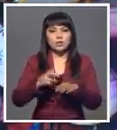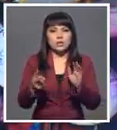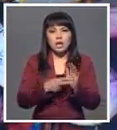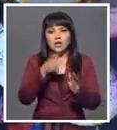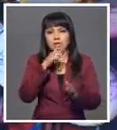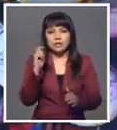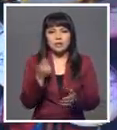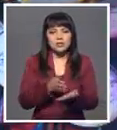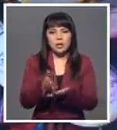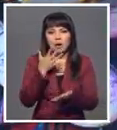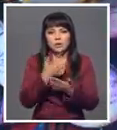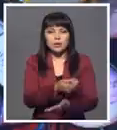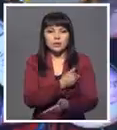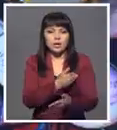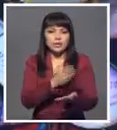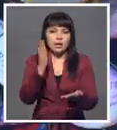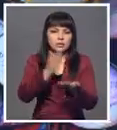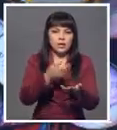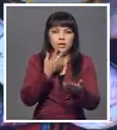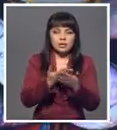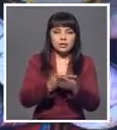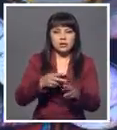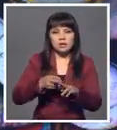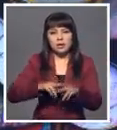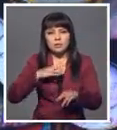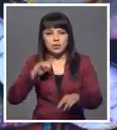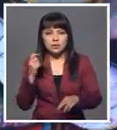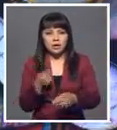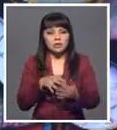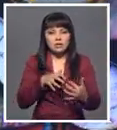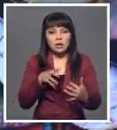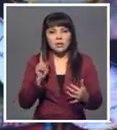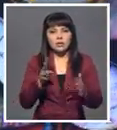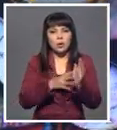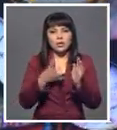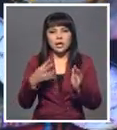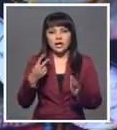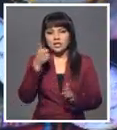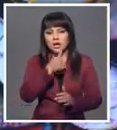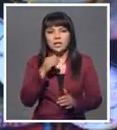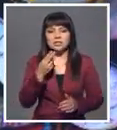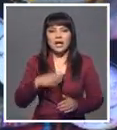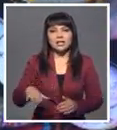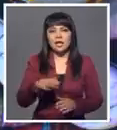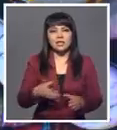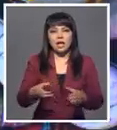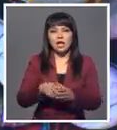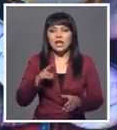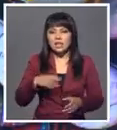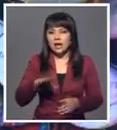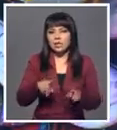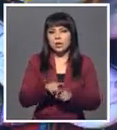жасында майданға өзі сұранып, соғыста көзсіз ерлік көрсеткен. Жас сарбаз 1942 жылы Сталинград, одан кейін